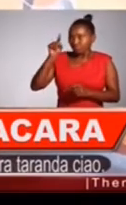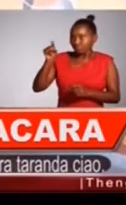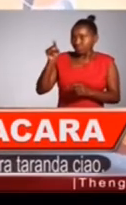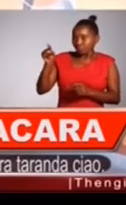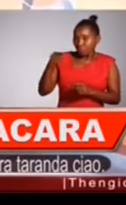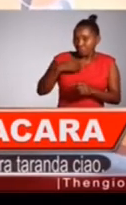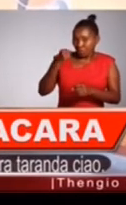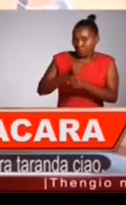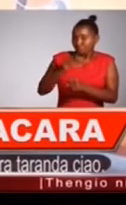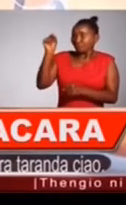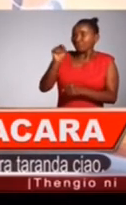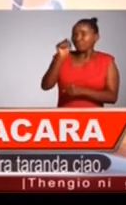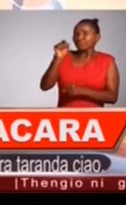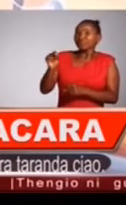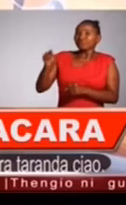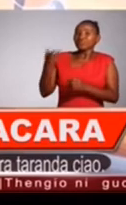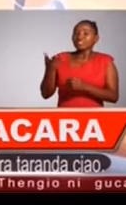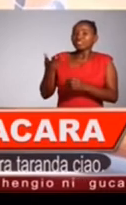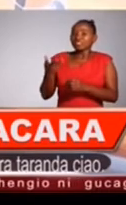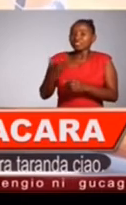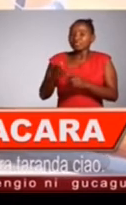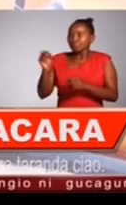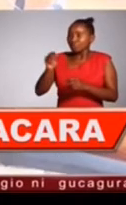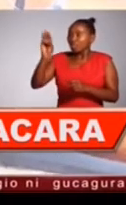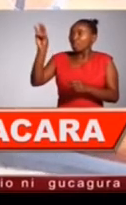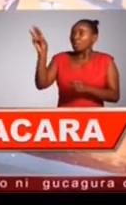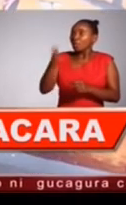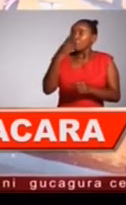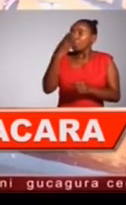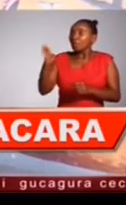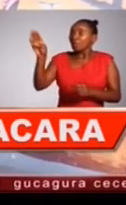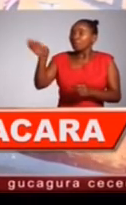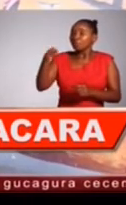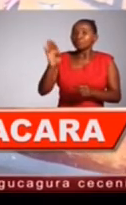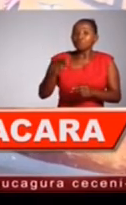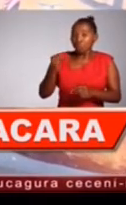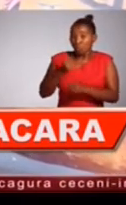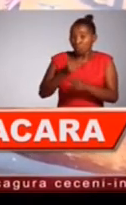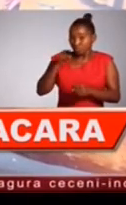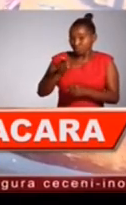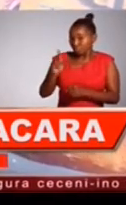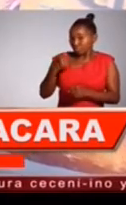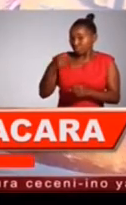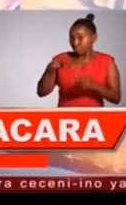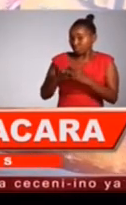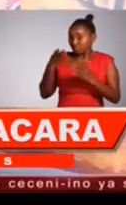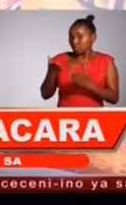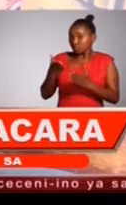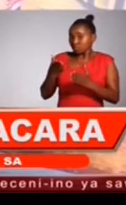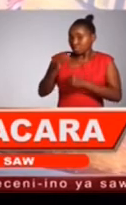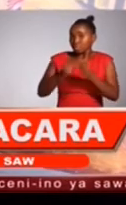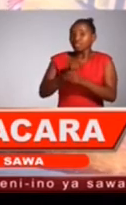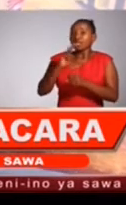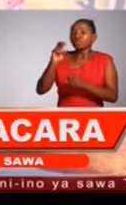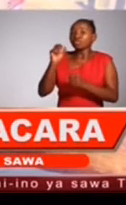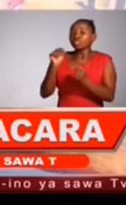Kwa nafwanya kazi ya kuchora, ama kofupi, drawing and painting Hii kazi yangu nilianza, professionally nilianza